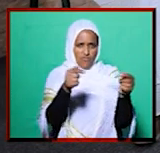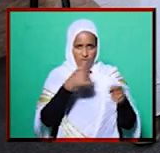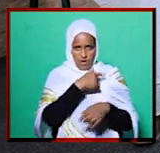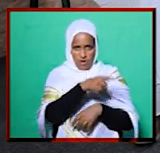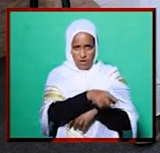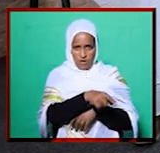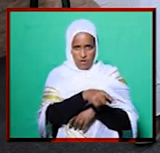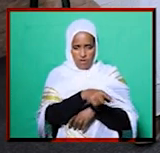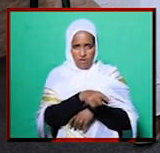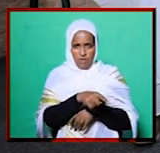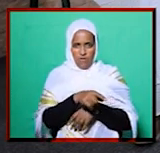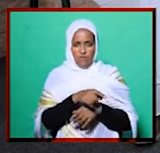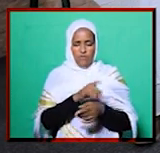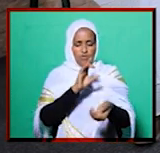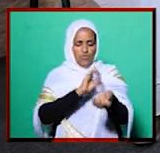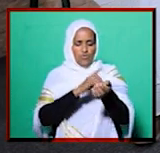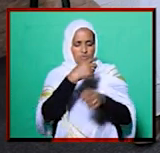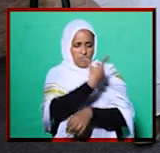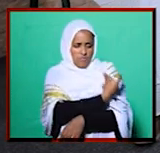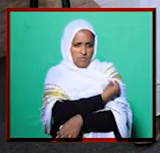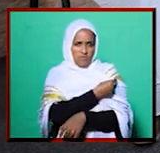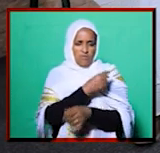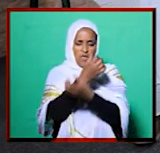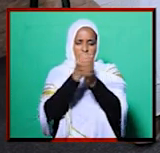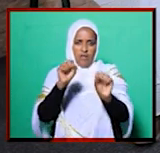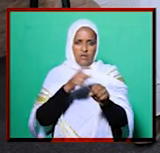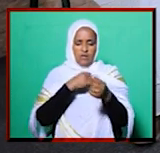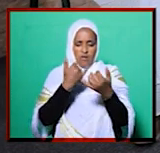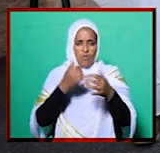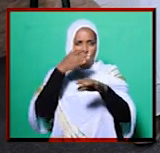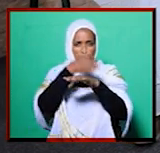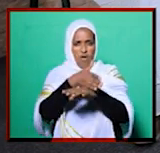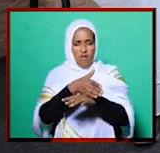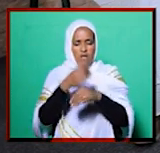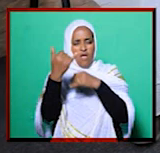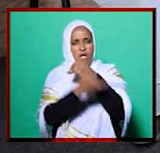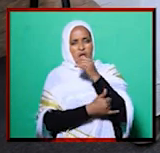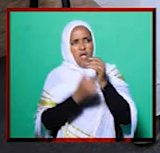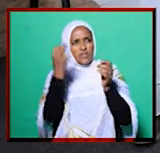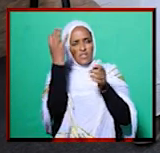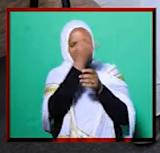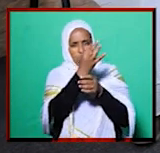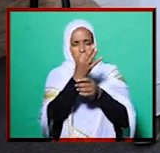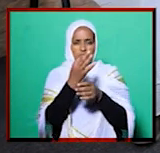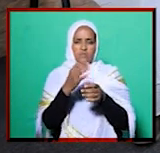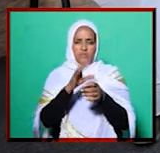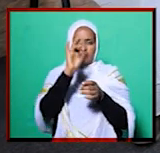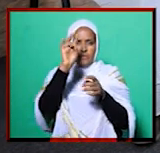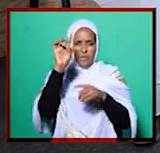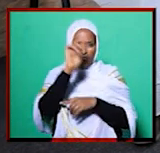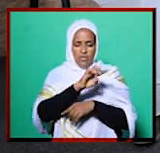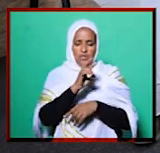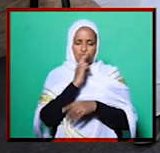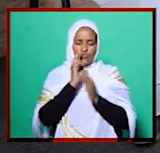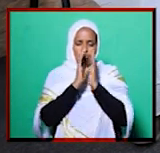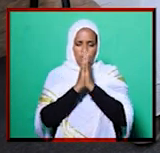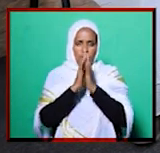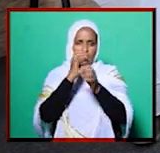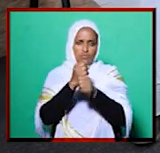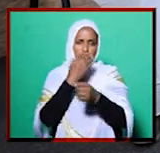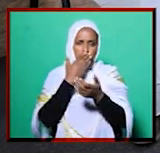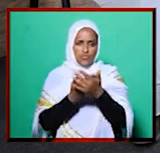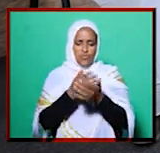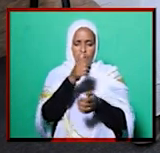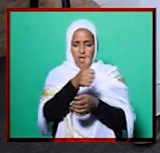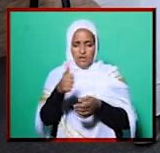ለምንድን ነው ማንጸለየው? ለምንድን ነው ችግሩ በጸሎት ይፈታ ማንለው? ስለዚህ እንዲህ አይነት ነገሮችም እንደ ቤተ ክርስቲያን ሆነን ፖሊስ እኮ ነው የምንጠራው።